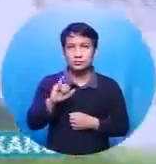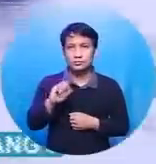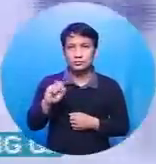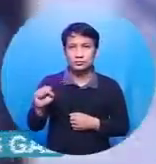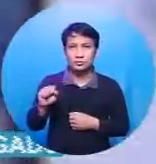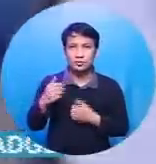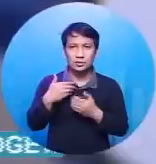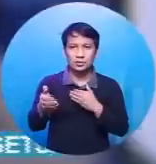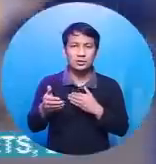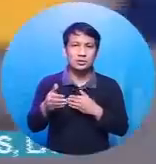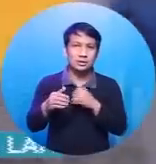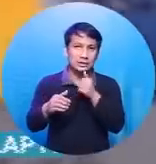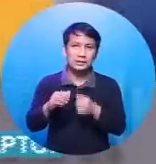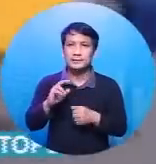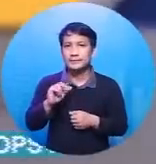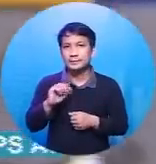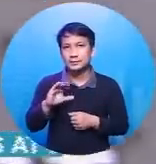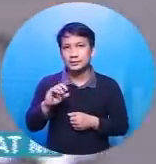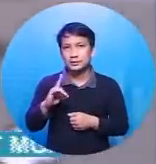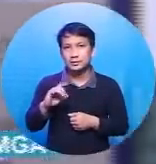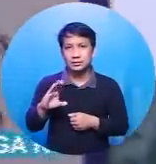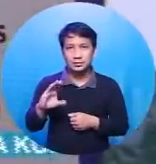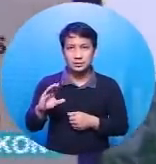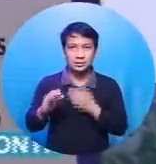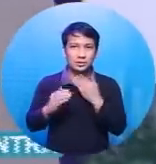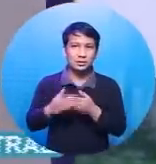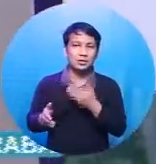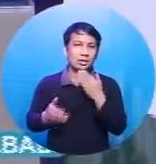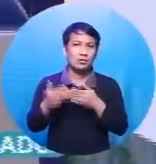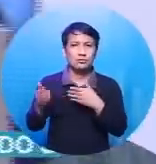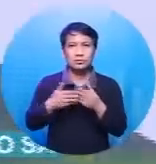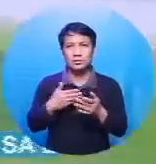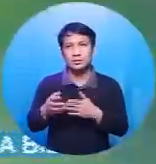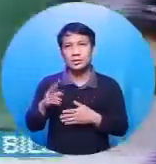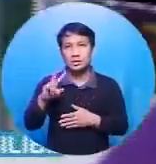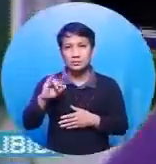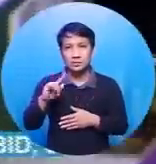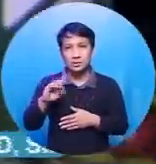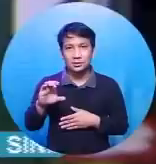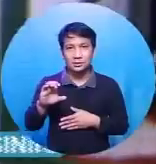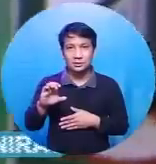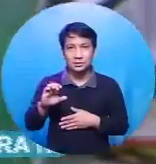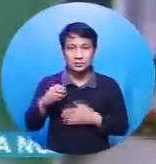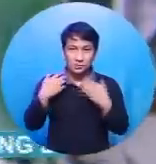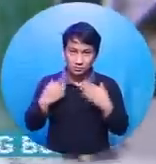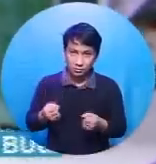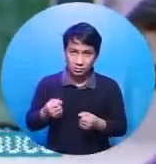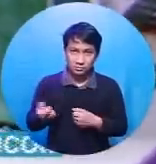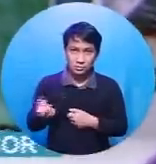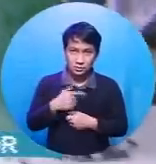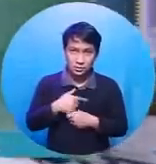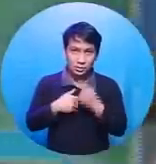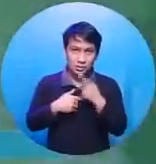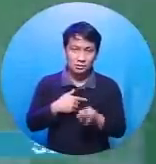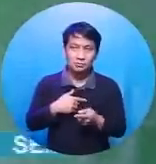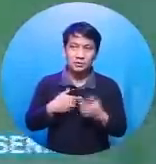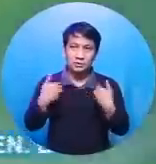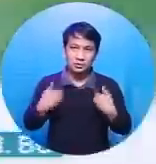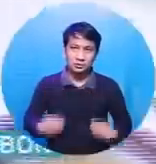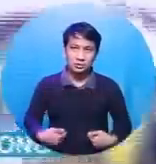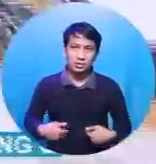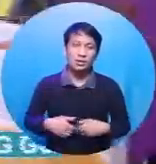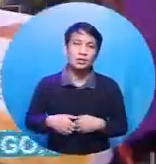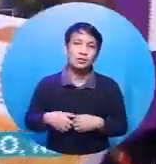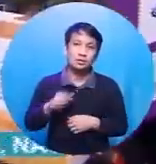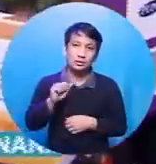your non-acidic vitamin C at ATC Healthcare Vita Sync. pampalakas ng resistensya.